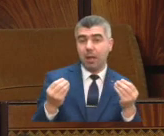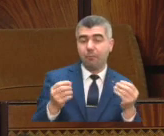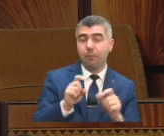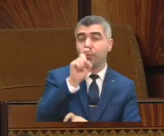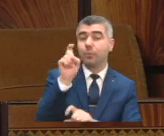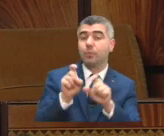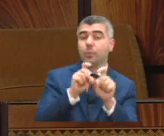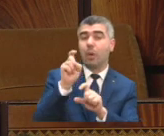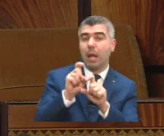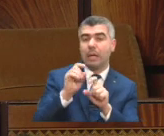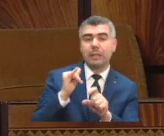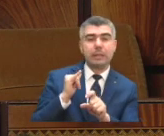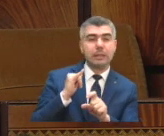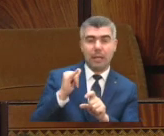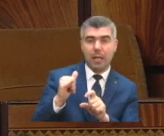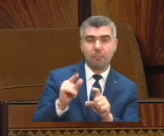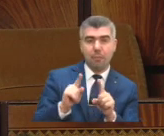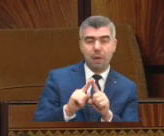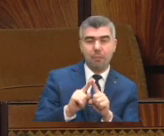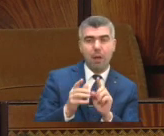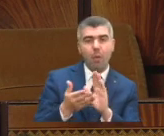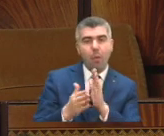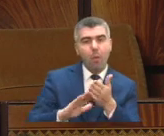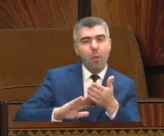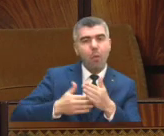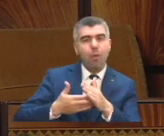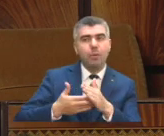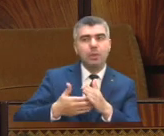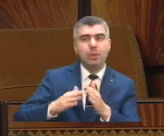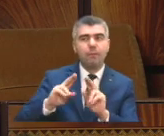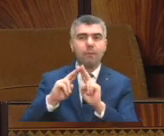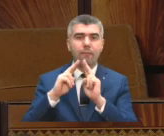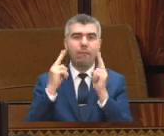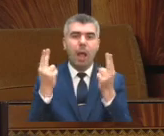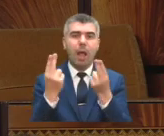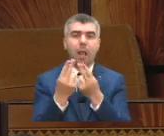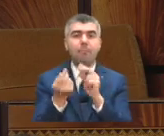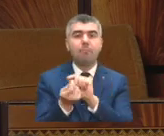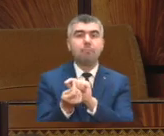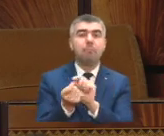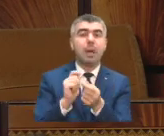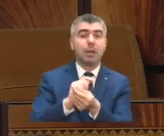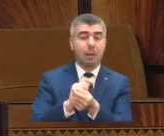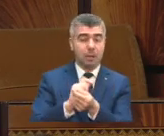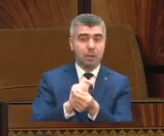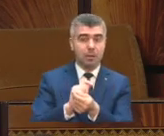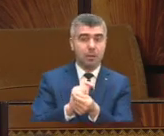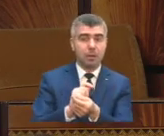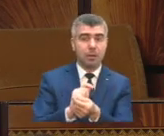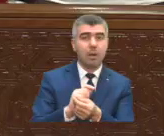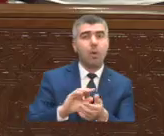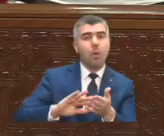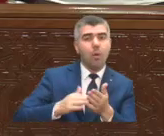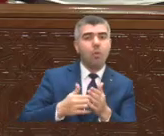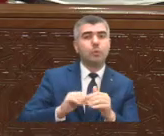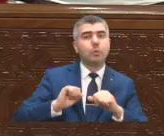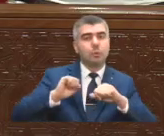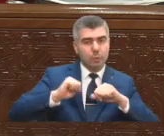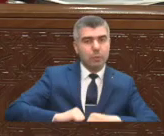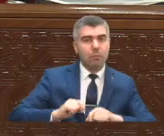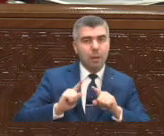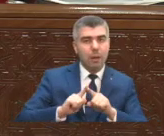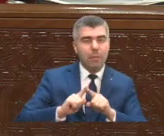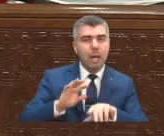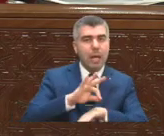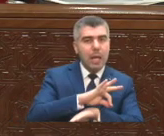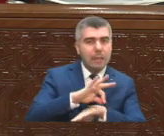نفسها بالحاح في عالم يتغير رقميا من حولنا. سيد الوزير، اذا كان لاي مؤسسه عموميه او غيرها الرغبه في اعتماد الرقمنه والنجاح